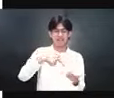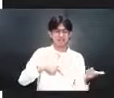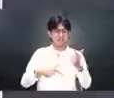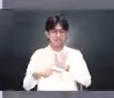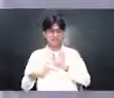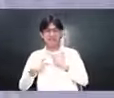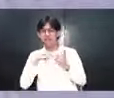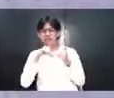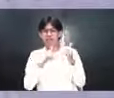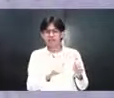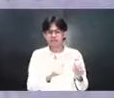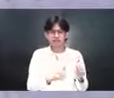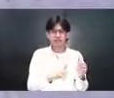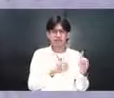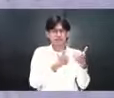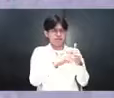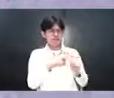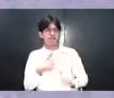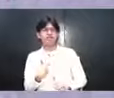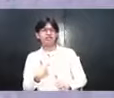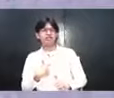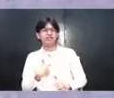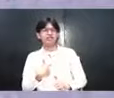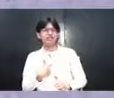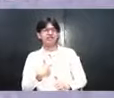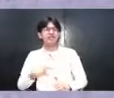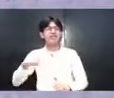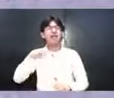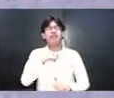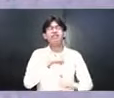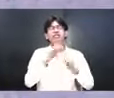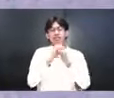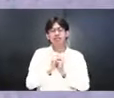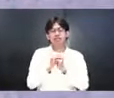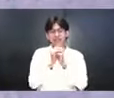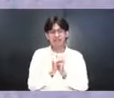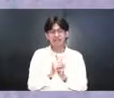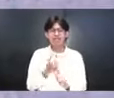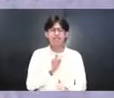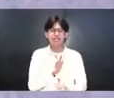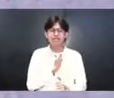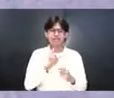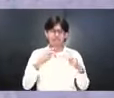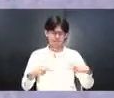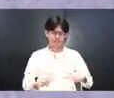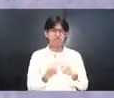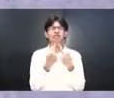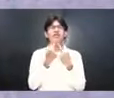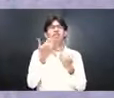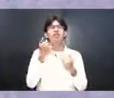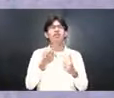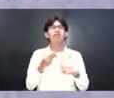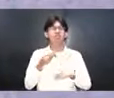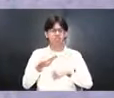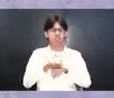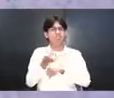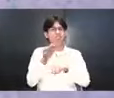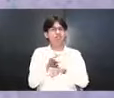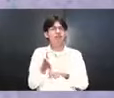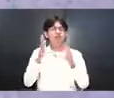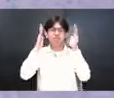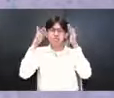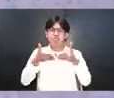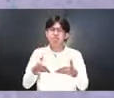sila sumama? No? We worship ourselves. We worship our addictions. We worship